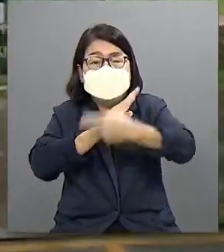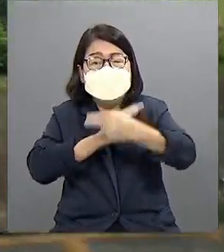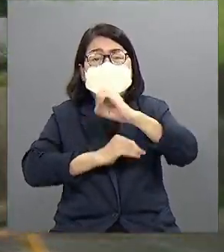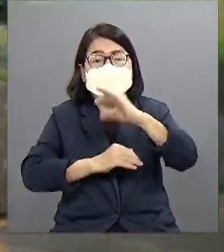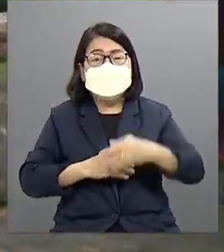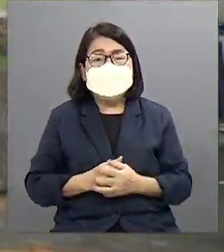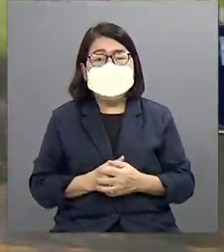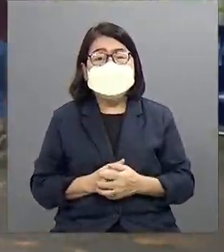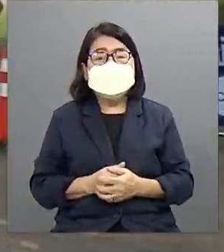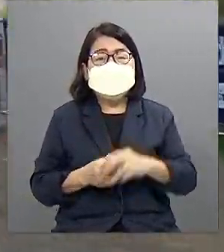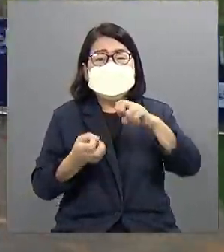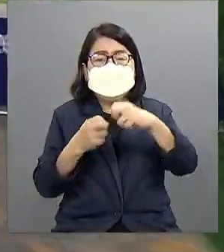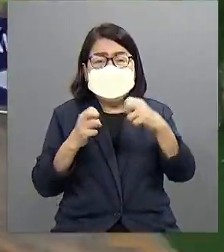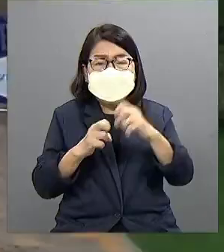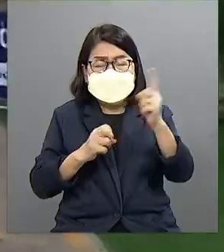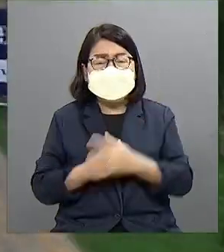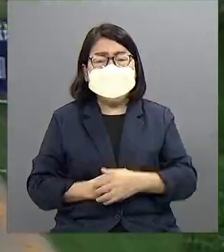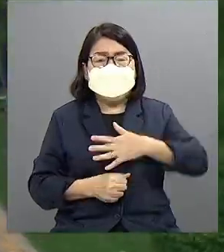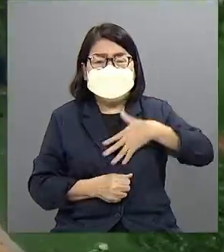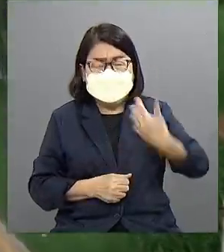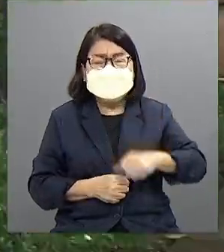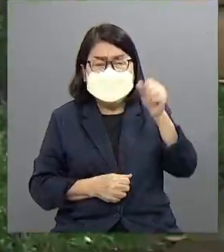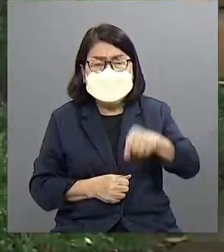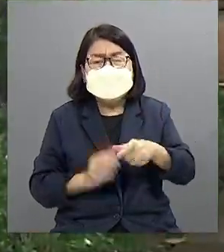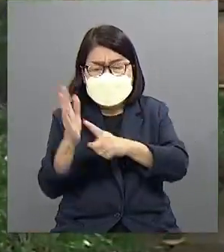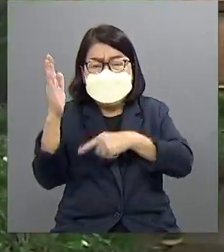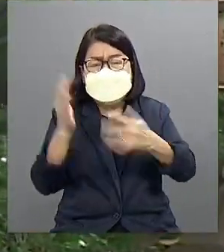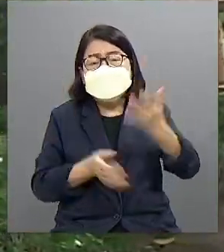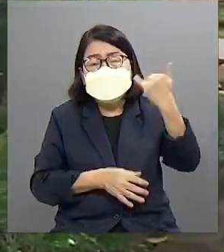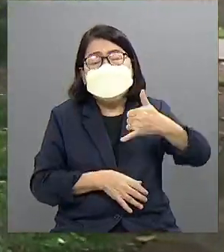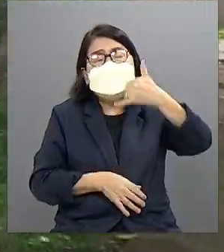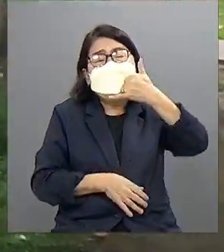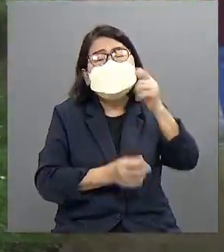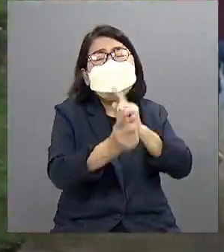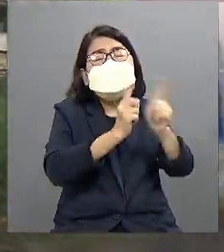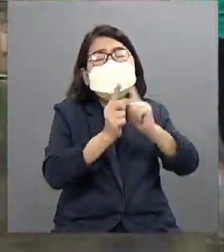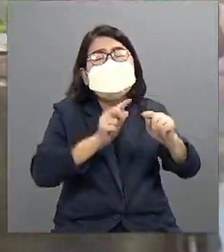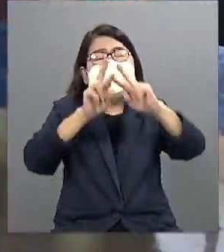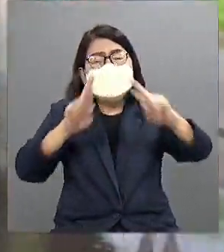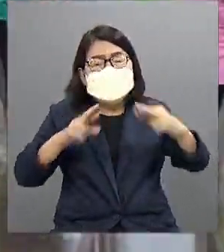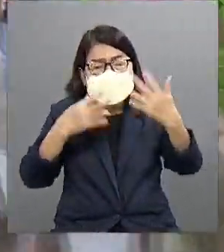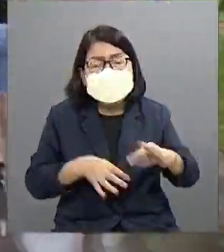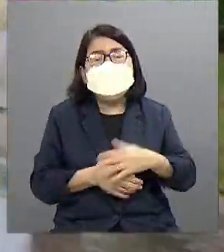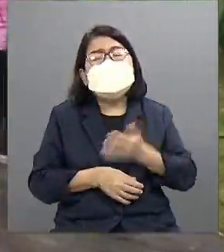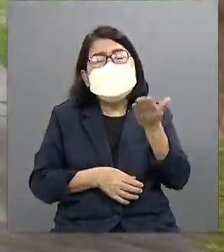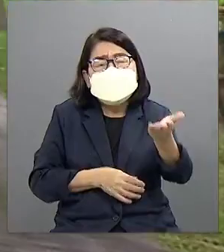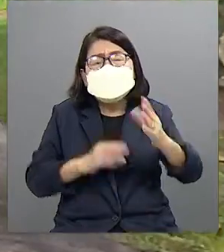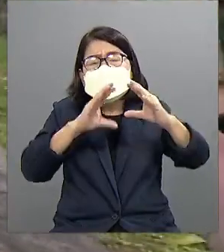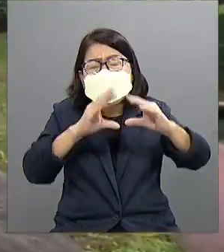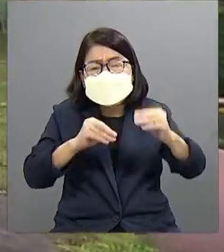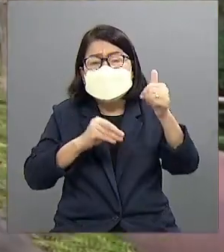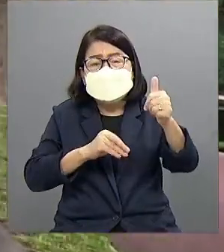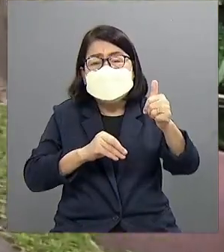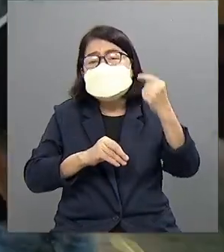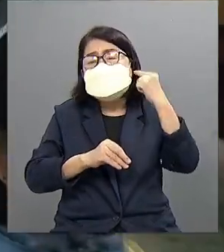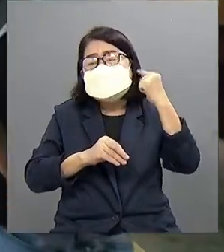าที่ทุกทรมานกันมานานแล้วเคยโทรศัพท์ไปพูดคุยขอความเห็นใจจากเจ้าของสถานบันเทิงให้ช่วยลดเรื่องของเสียงล